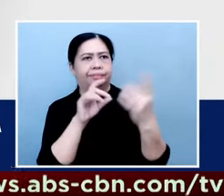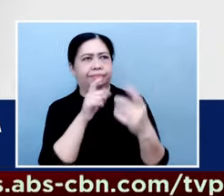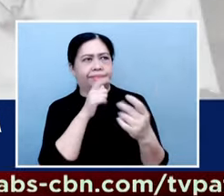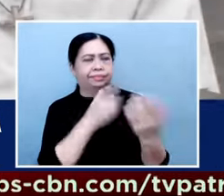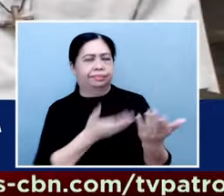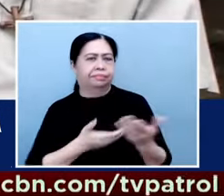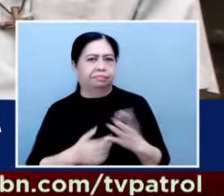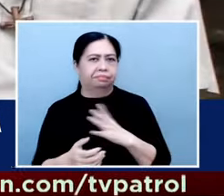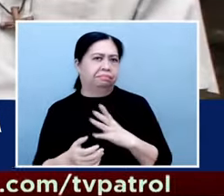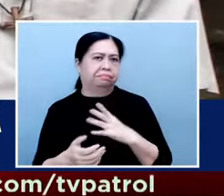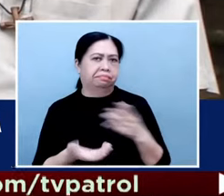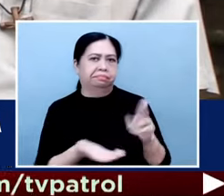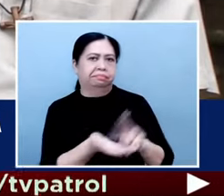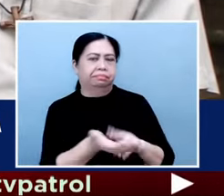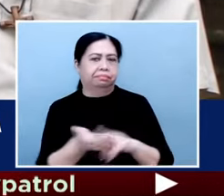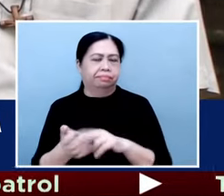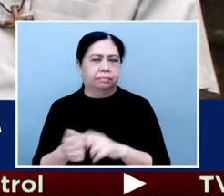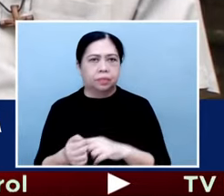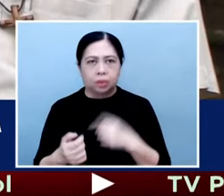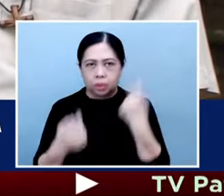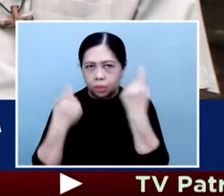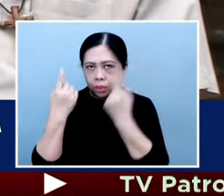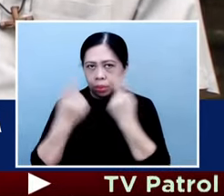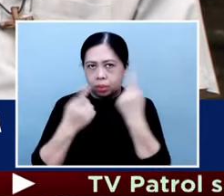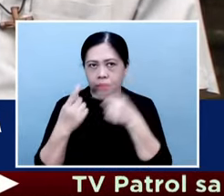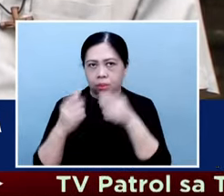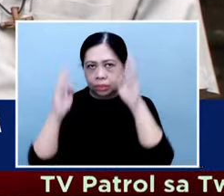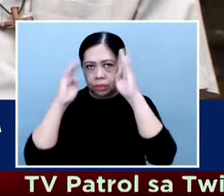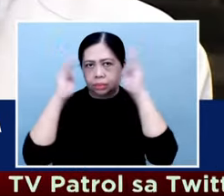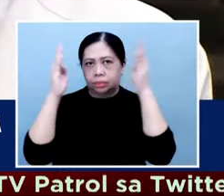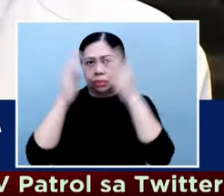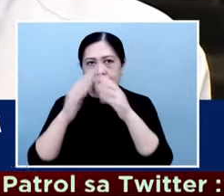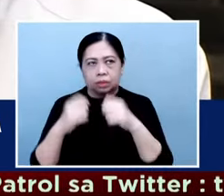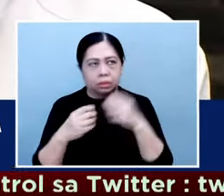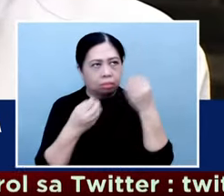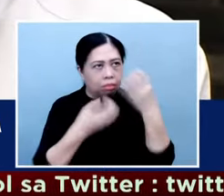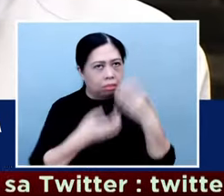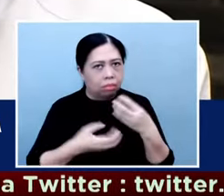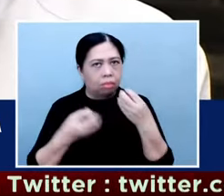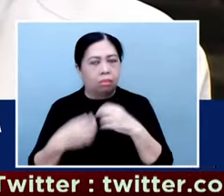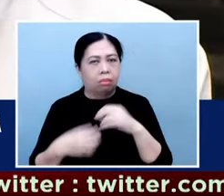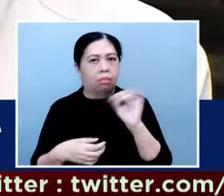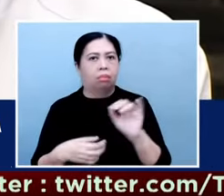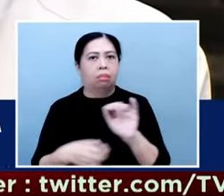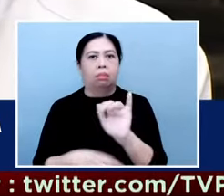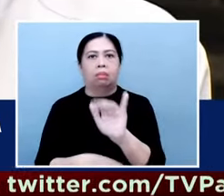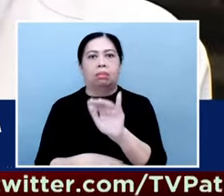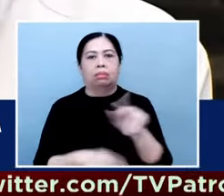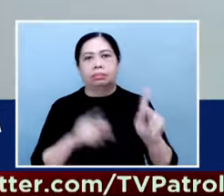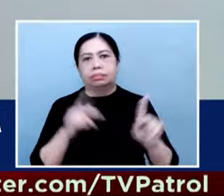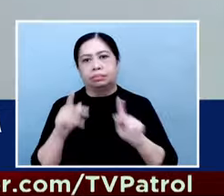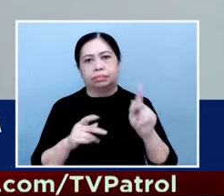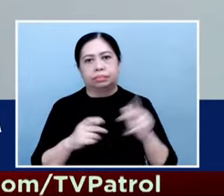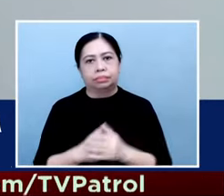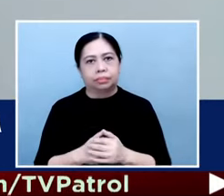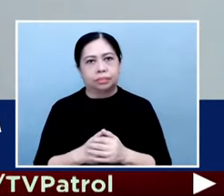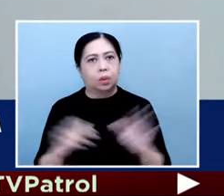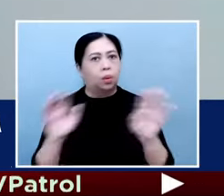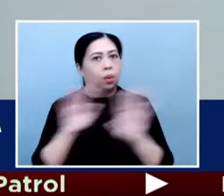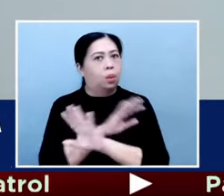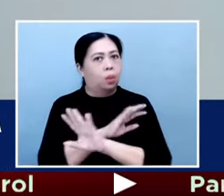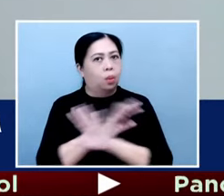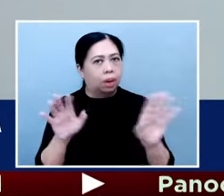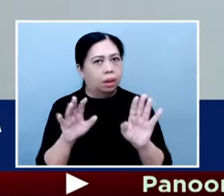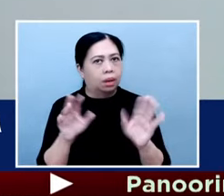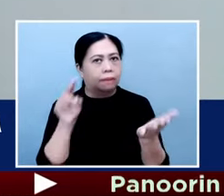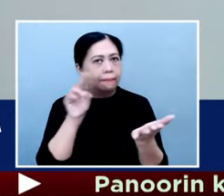nagpapapirma. Ikinabahala naman ng isang obispo ang mga ulat, kaya may panawagan siya sa publiko. Huwag pumirma